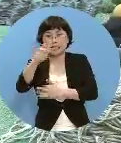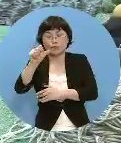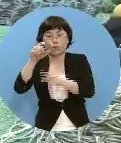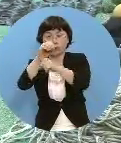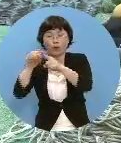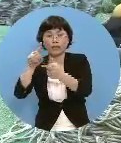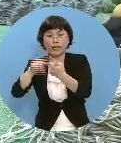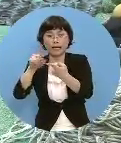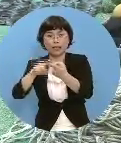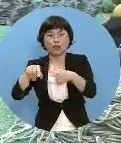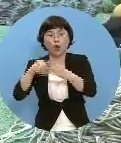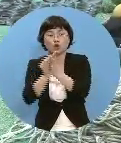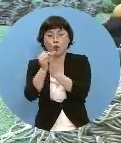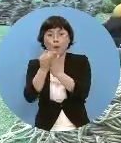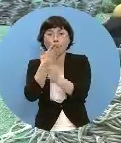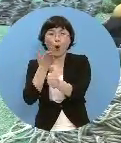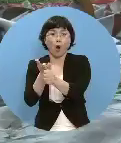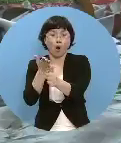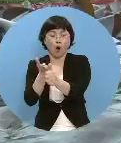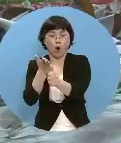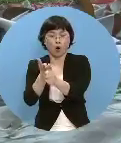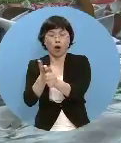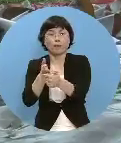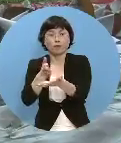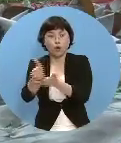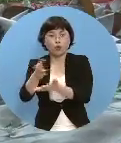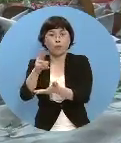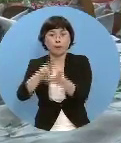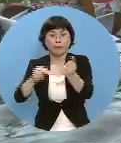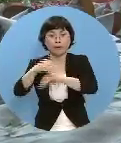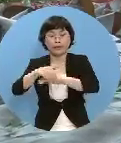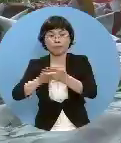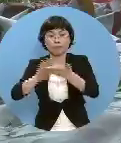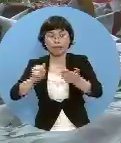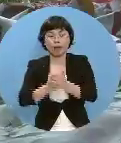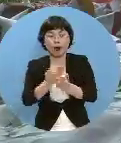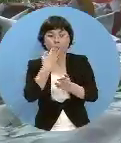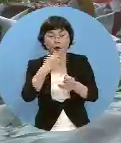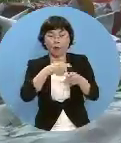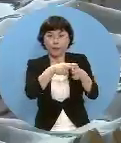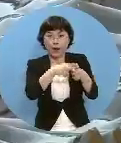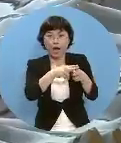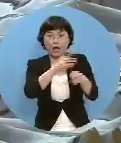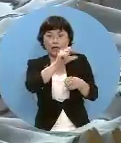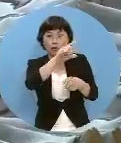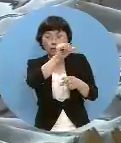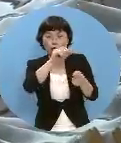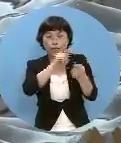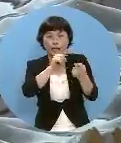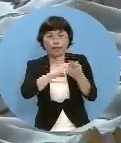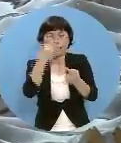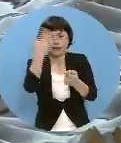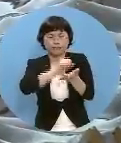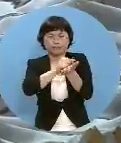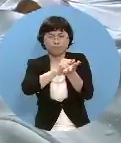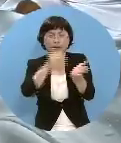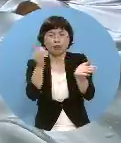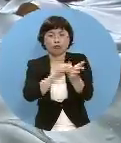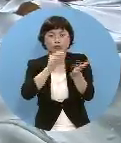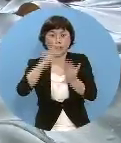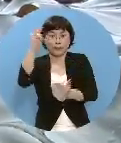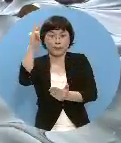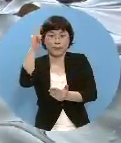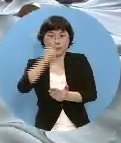75%는 전복 먹잇감으로 판매됩니다. 식품용으로 판매되는 다시마는 깨끗이 씻어 저장하기 좋게